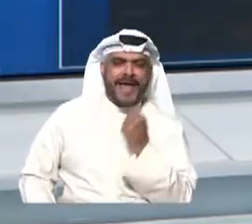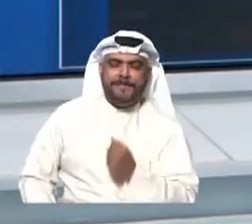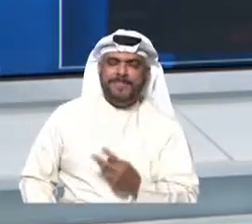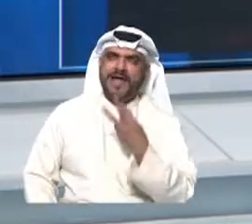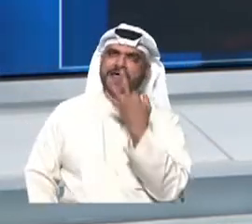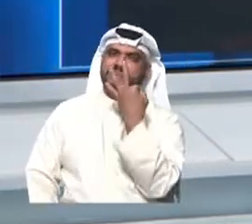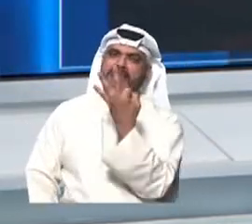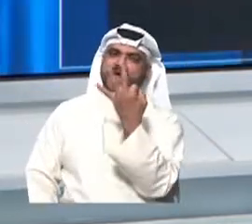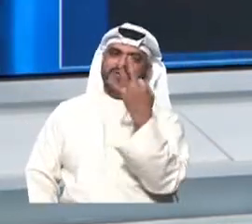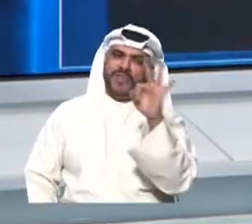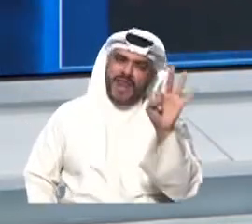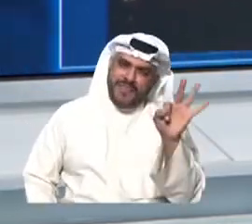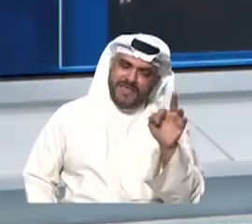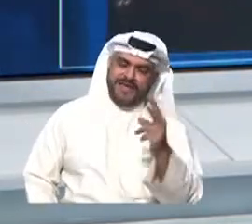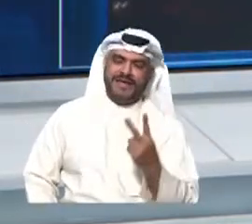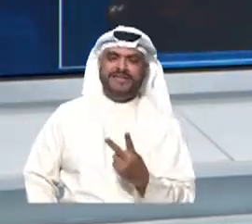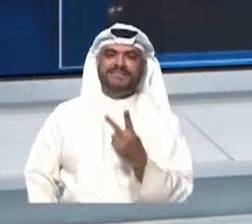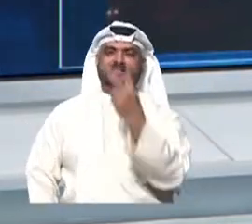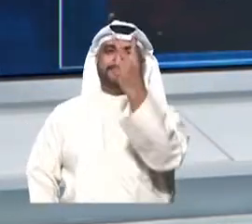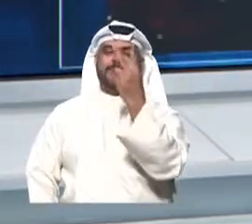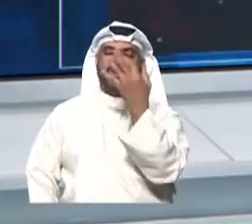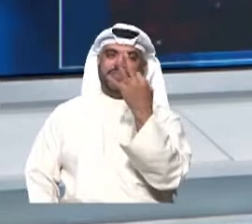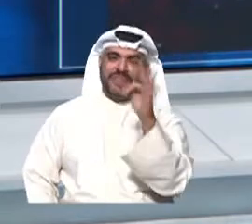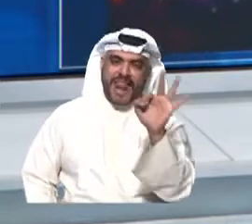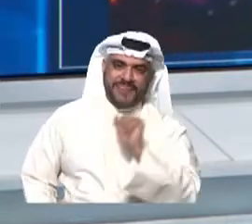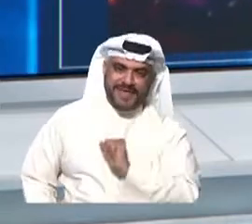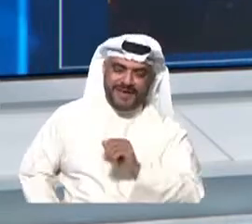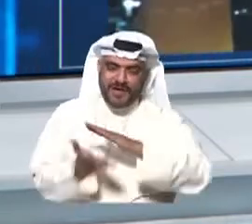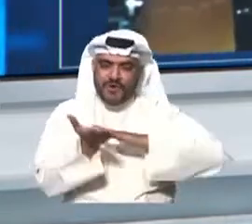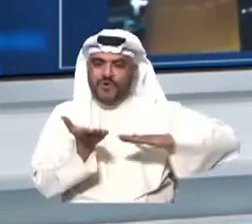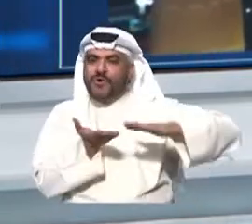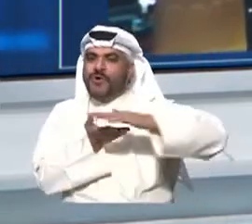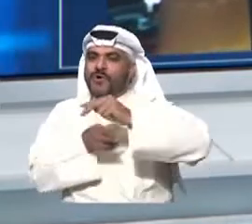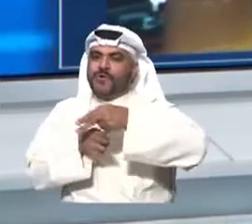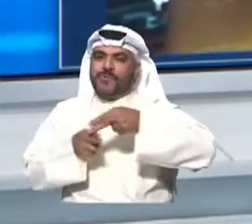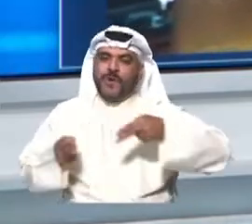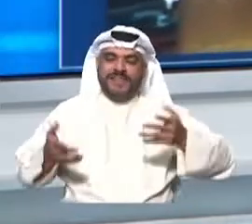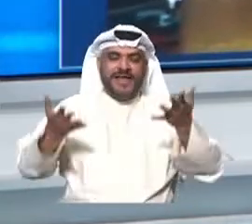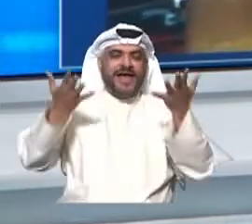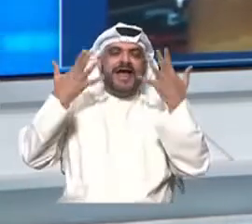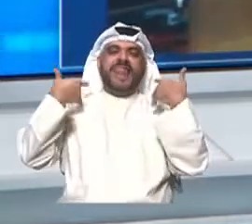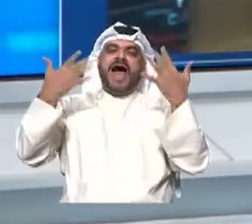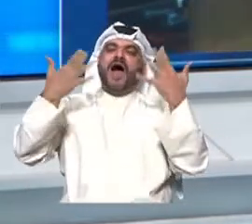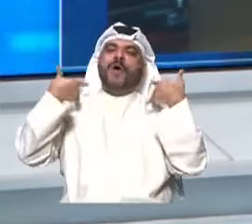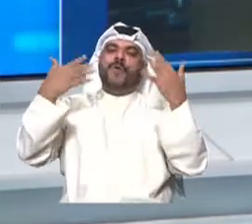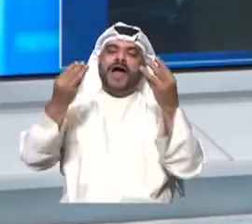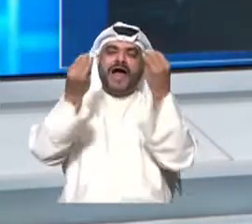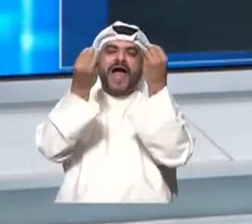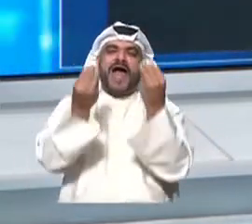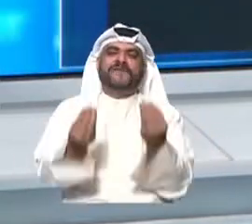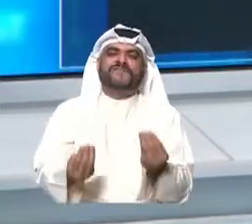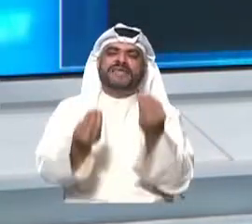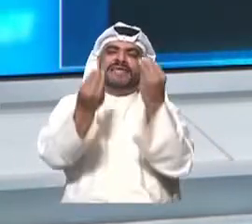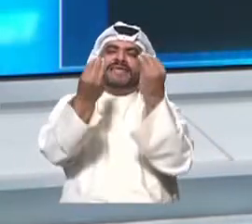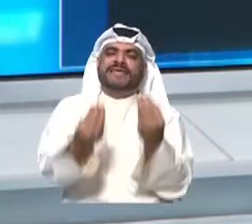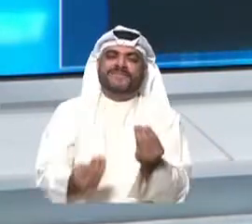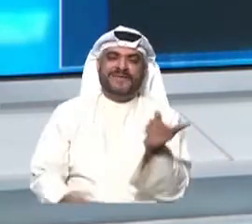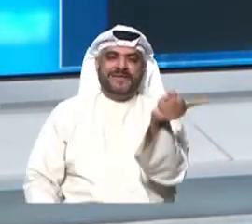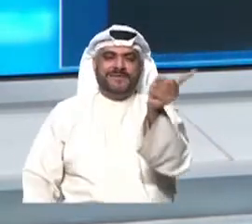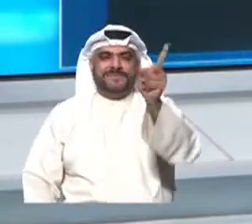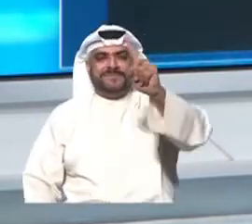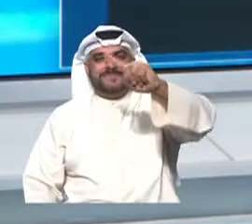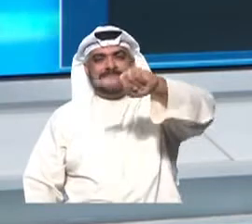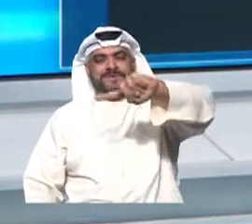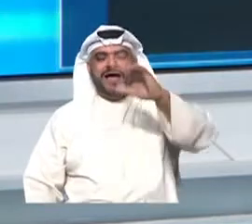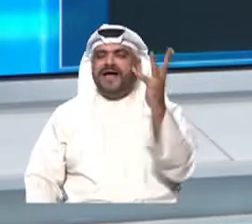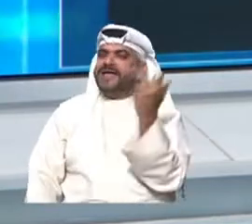37 درجة مئوية حاليا على معظم مناطق البلاد، مع رياح شمالية إلى شمالية غربية خفيفة إلى معتدل السرعة. سرعة الليلة تتراوح ما بين